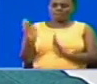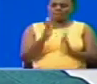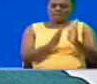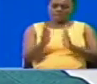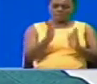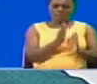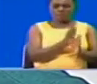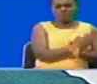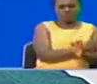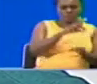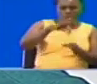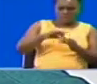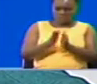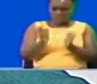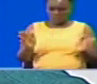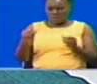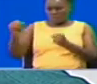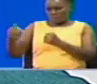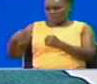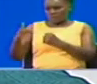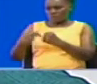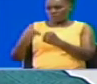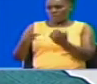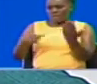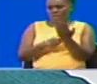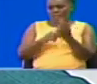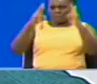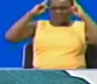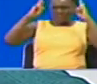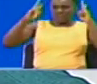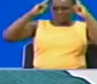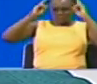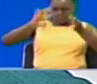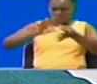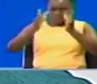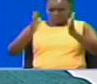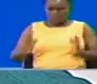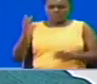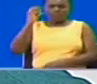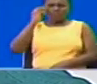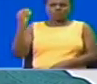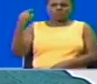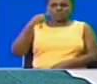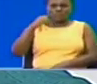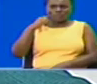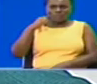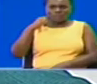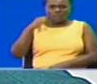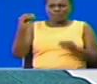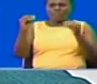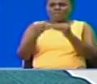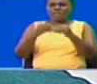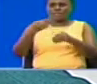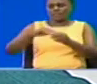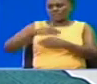kabla ya uchaguzi mkuu mnamo Agosti tarehe 8. Naitwa Mashirima Kapombe, mtangazaji wetu wa lugha ishara ni Miresha Uiti. Tukutane